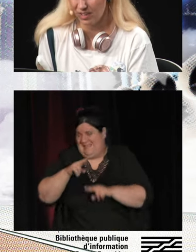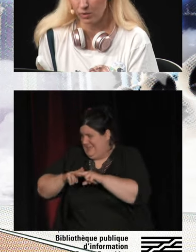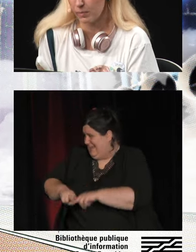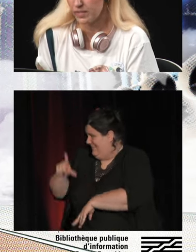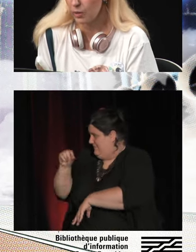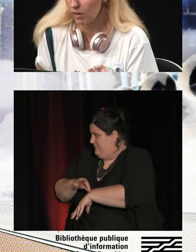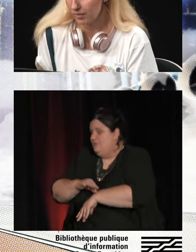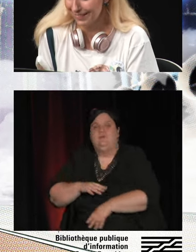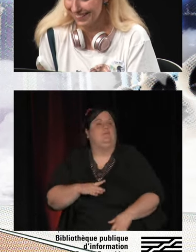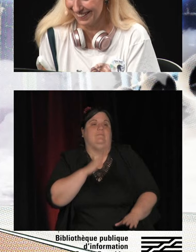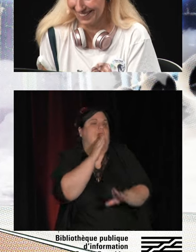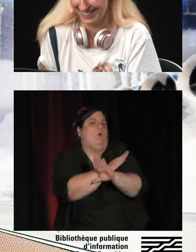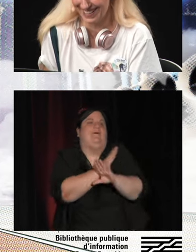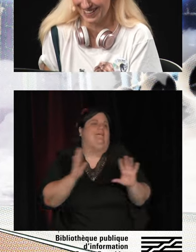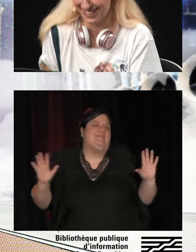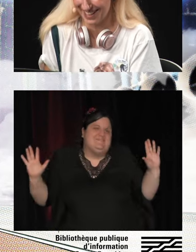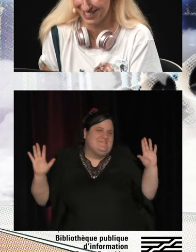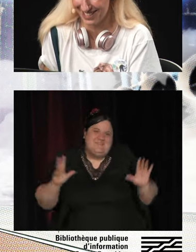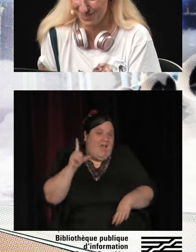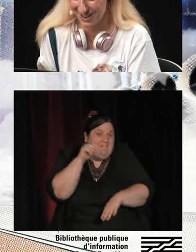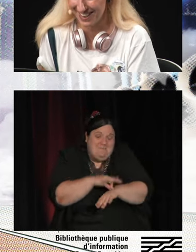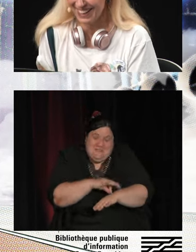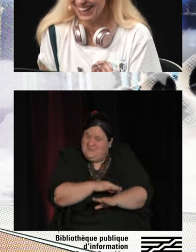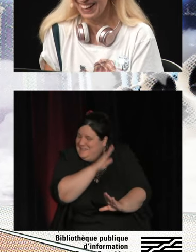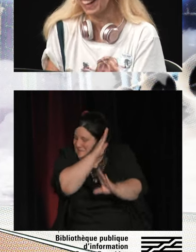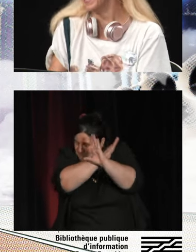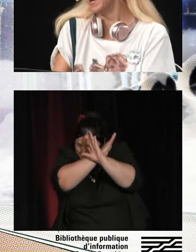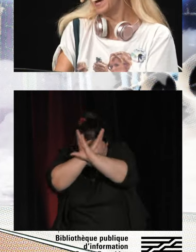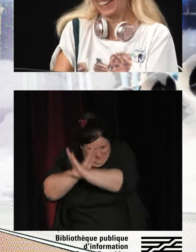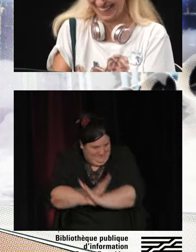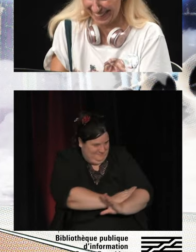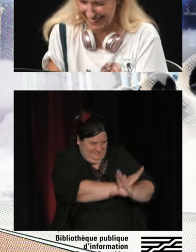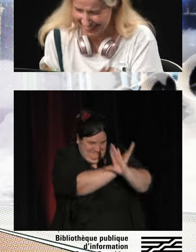Il reste 20 minutes. Non mais c'est mort. C'est archi mort.